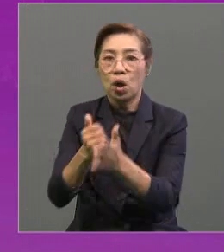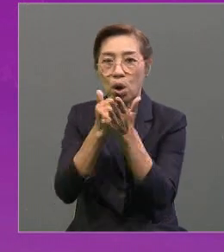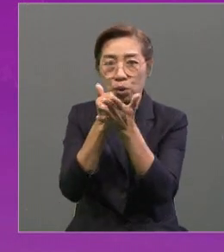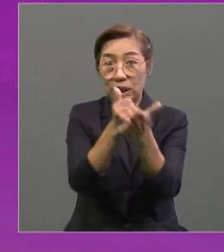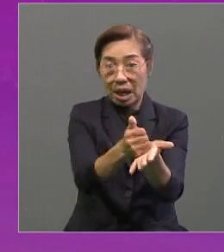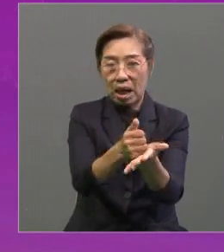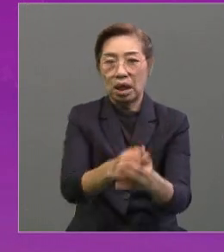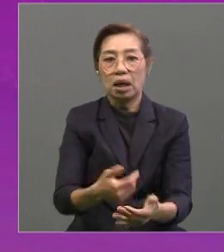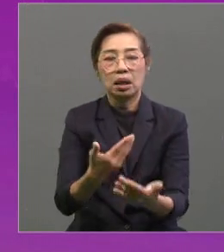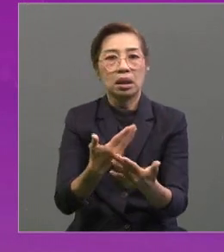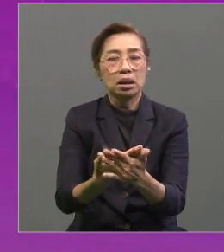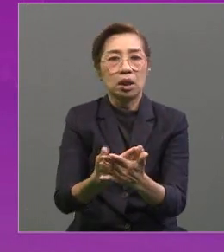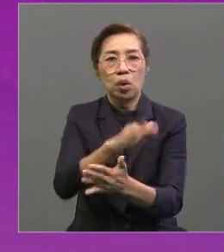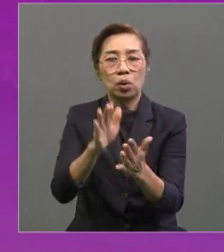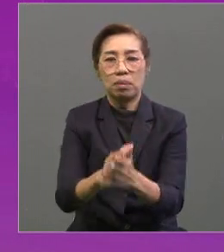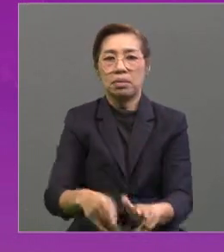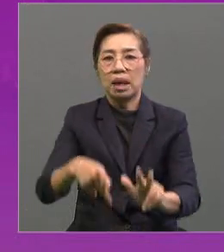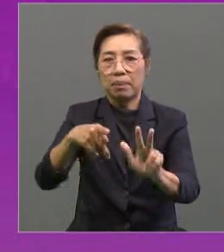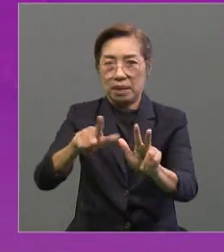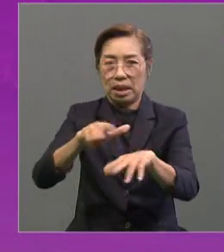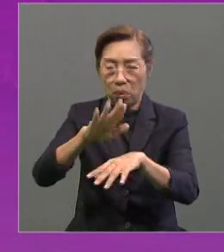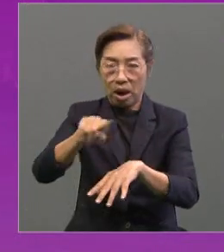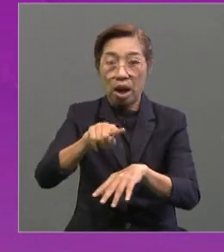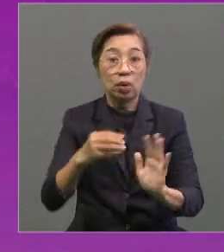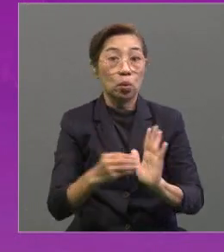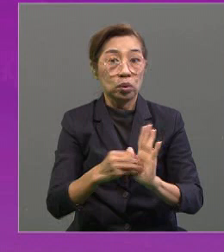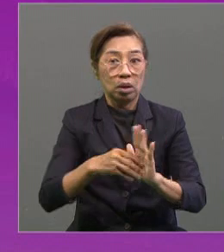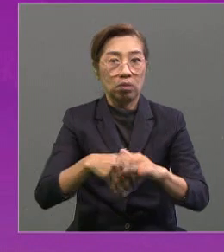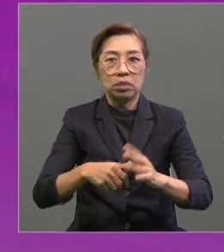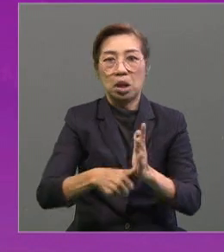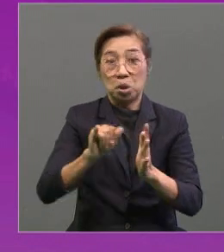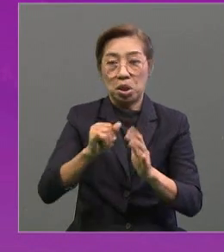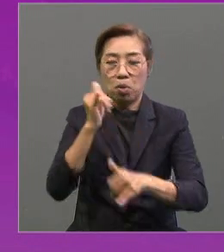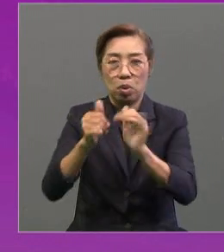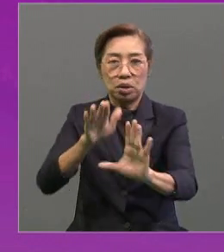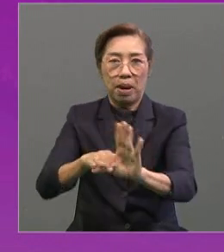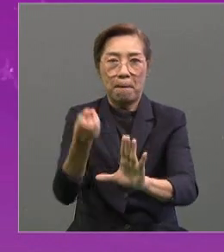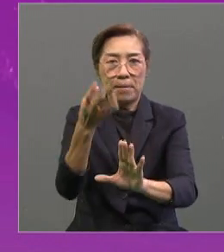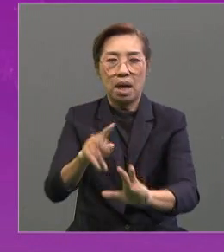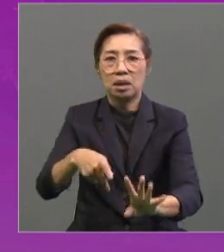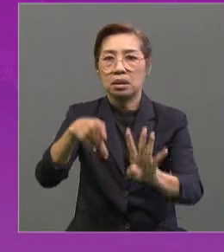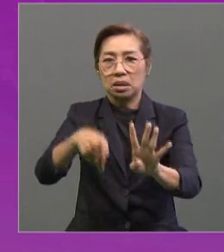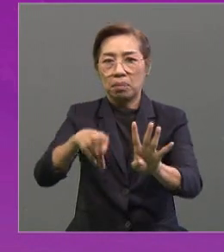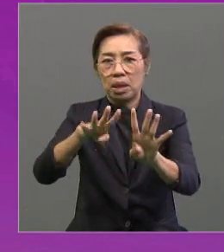ล้านบาทค่ะโดยในพื้นที่กรุงเทพมหานครก็มีประชาชนมาลงทะเบียนมากที่สุดนะคะอยู่ที่